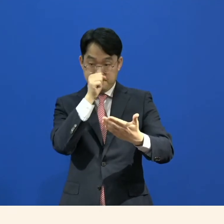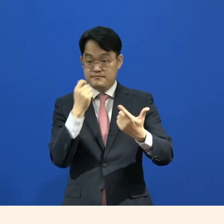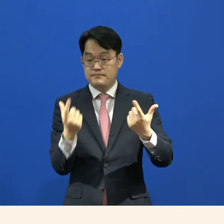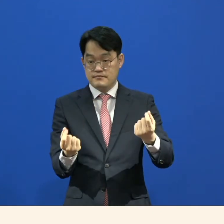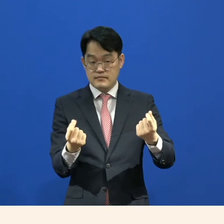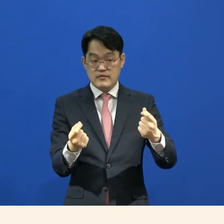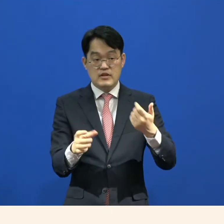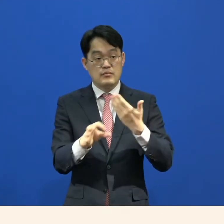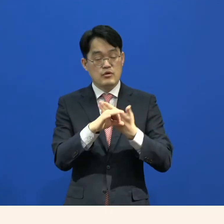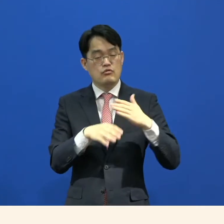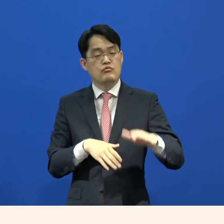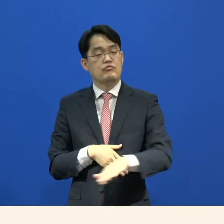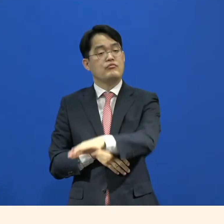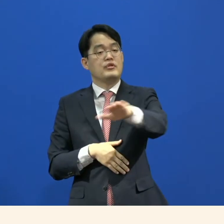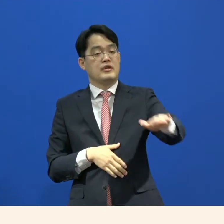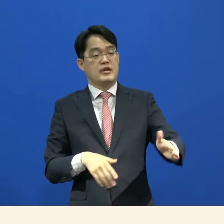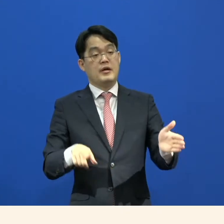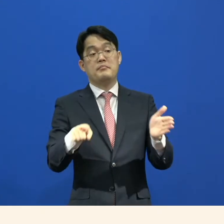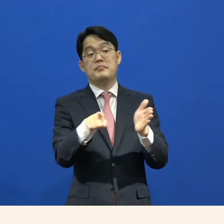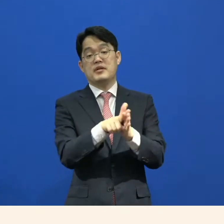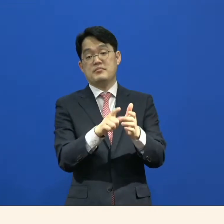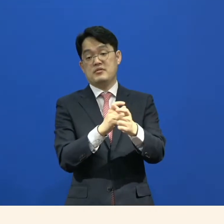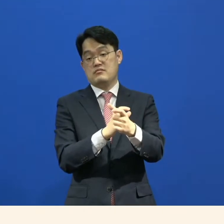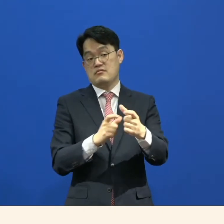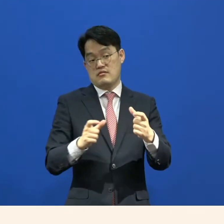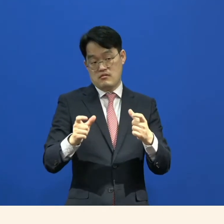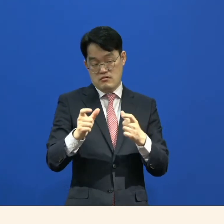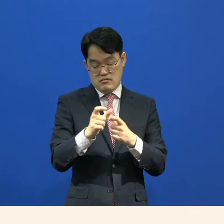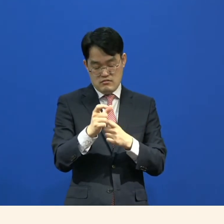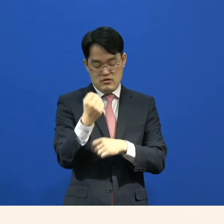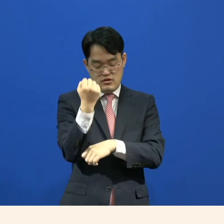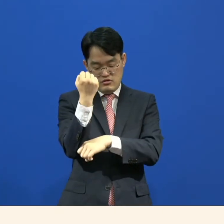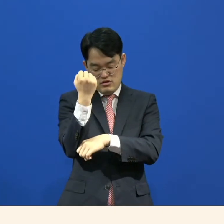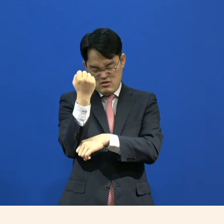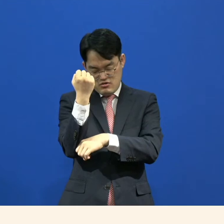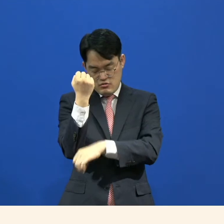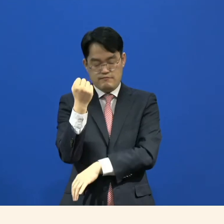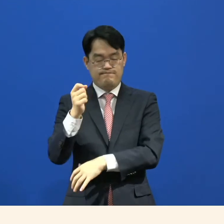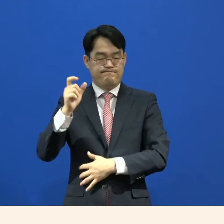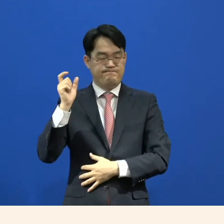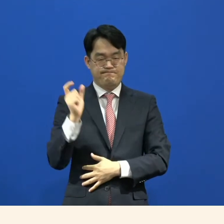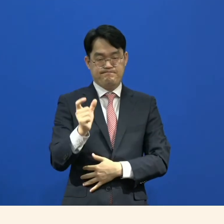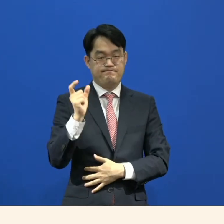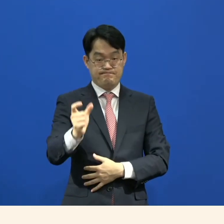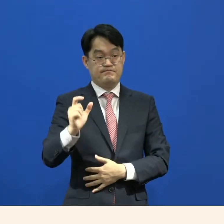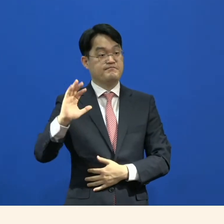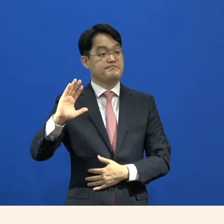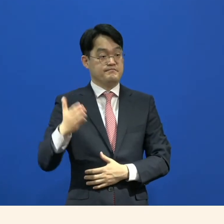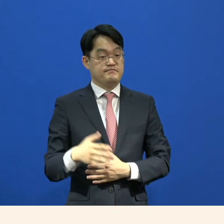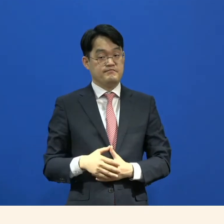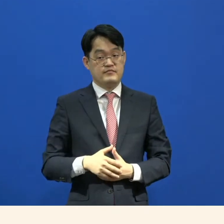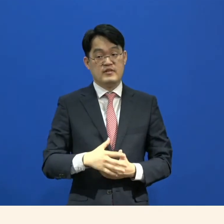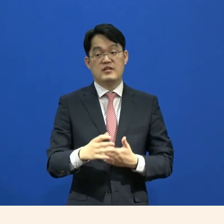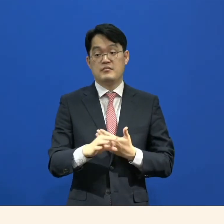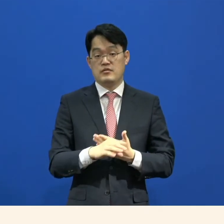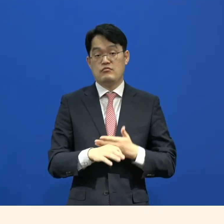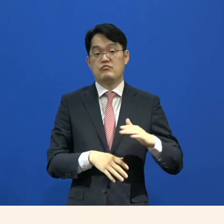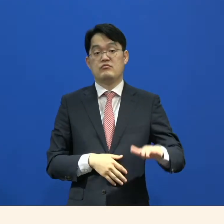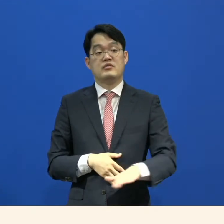좀 탄탄하게 만드는 이게 피가 되고 살이 됩니다. 이게 쌓이면은 이게 엄청난